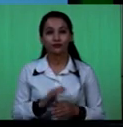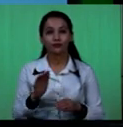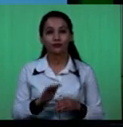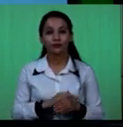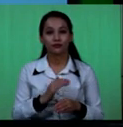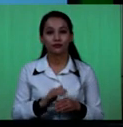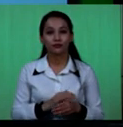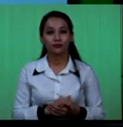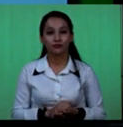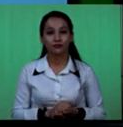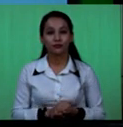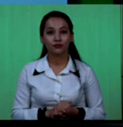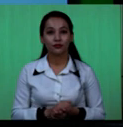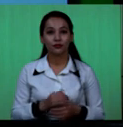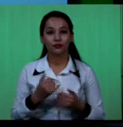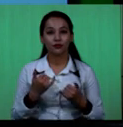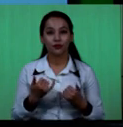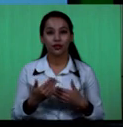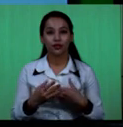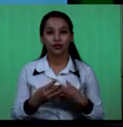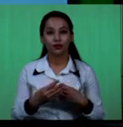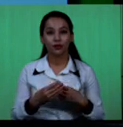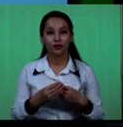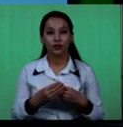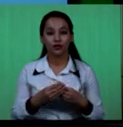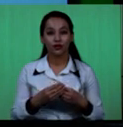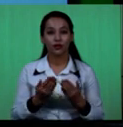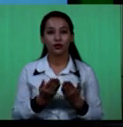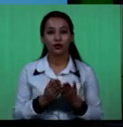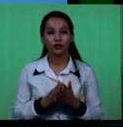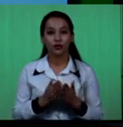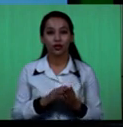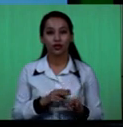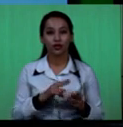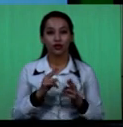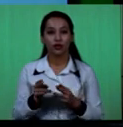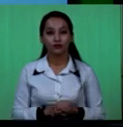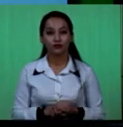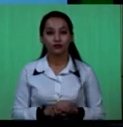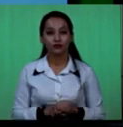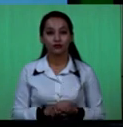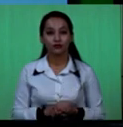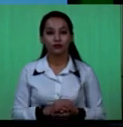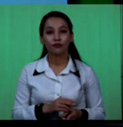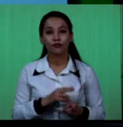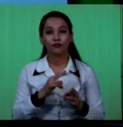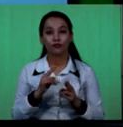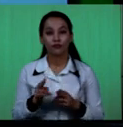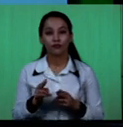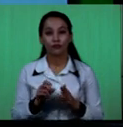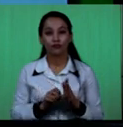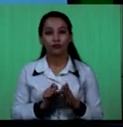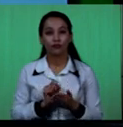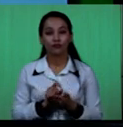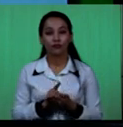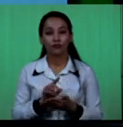Barakalla. Keling, endi sizlar bilan darslikdagi keyingi topshiriqqa o'tsak. Keyingi topshirig'imiz